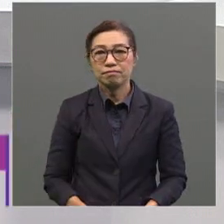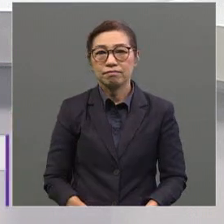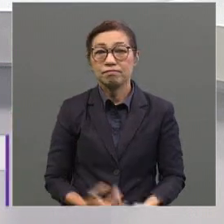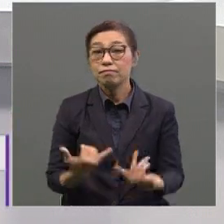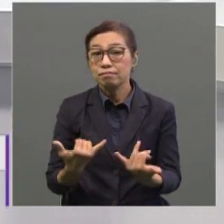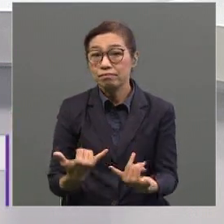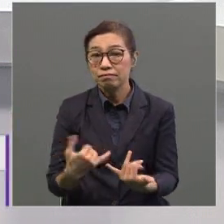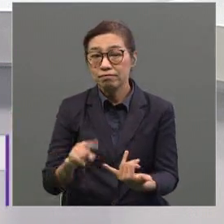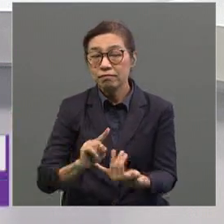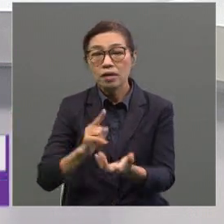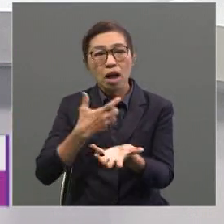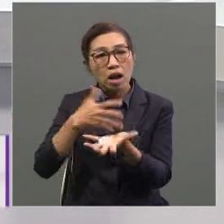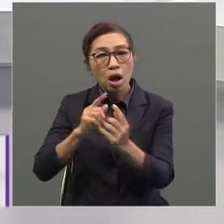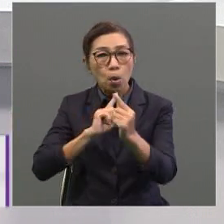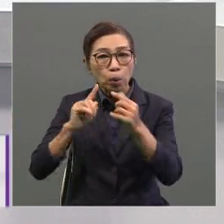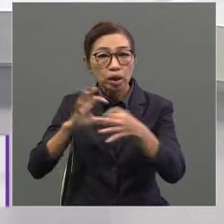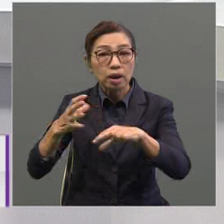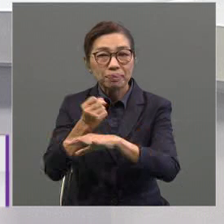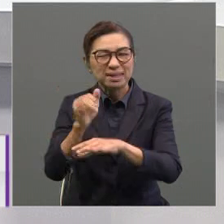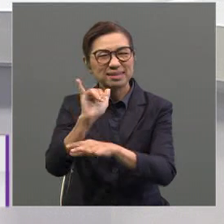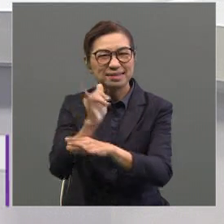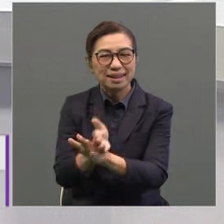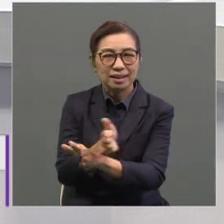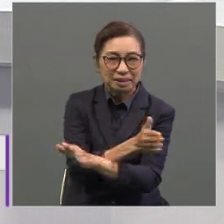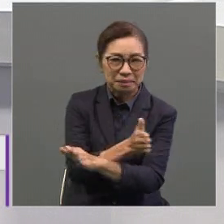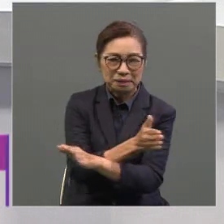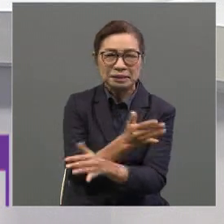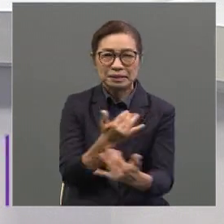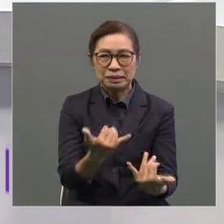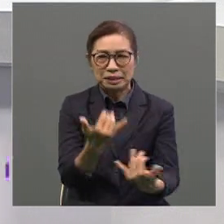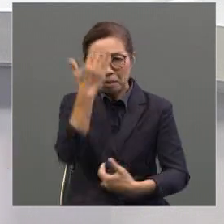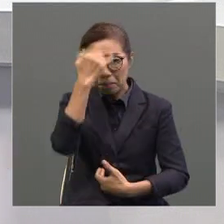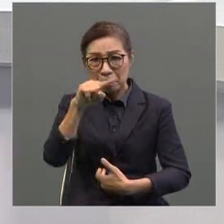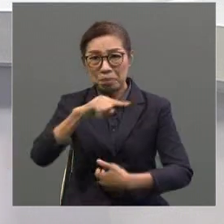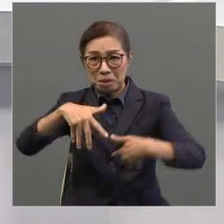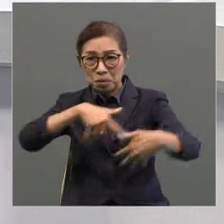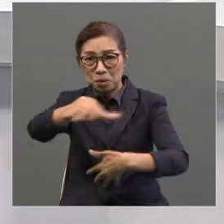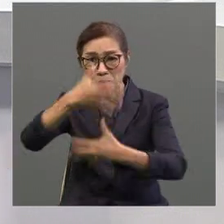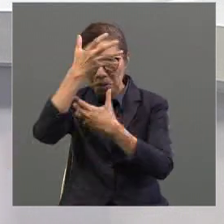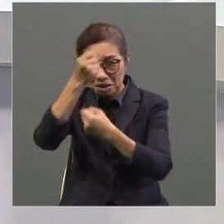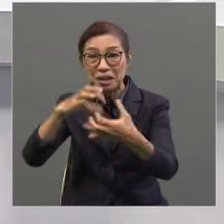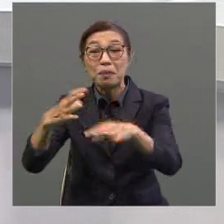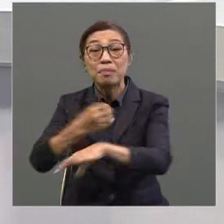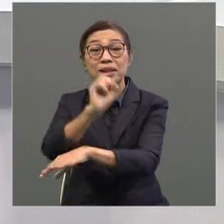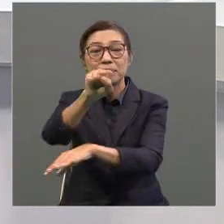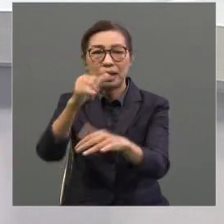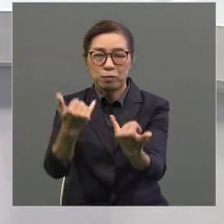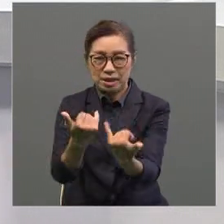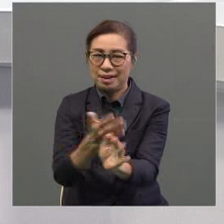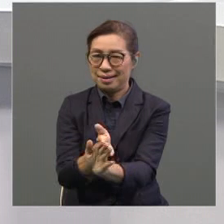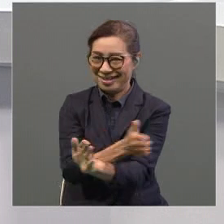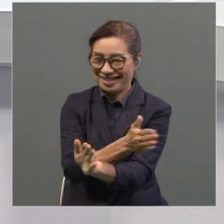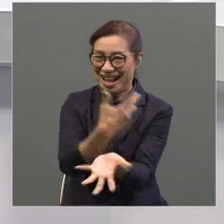ก่อนที่เราจะไปคุยประเด็นกันบ้านกันเมืองที่มีความสนใจณขณะนี้จับตากันทุกอย่างเดี๋ยวบอกก่อนวันหยุด